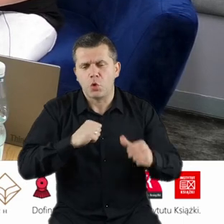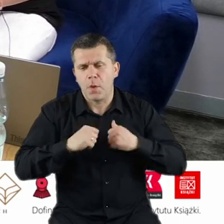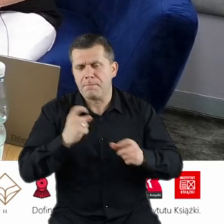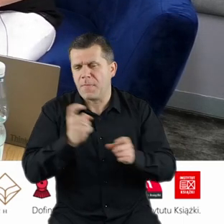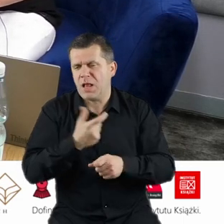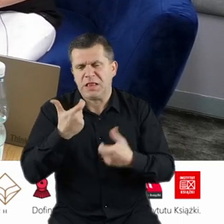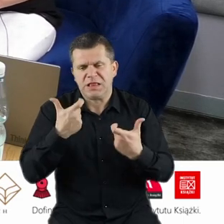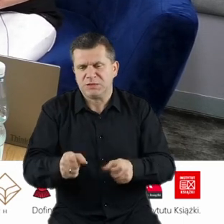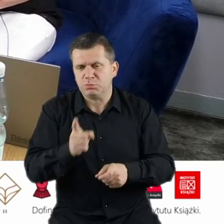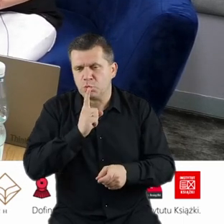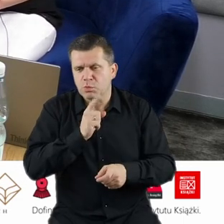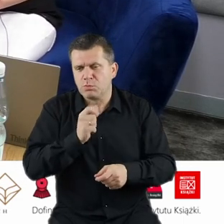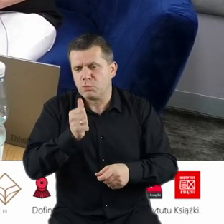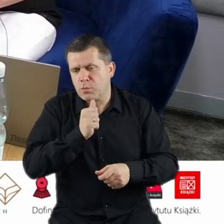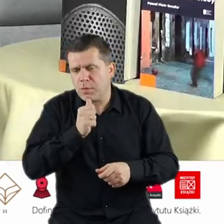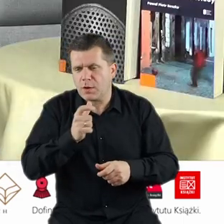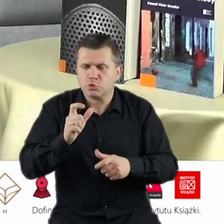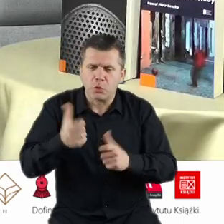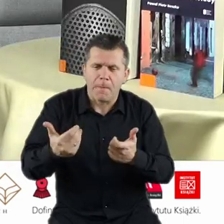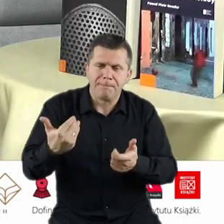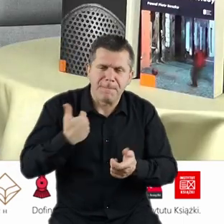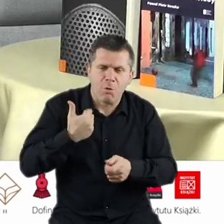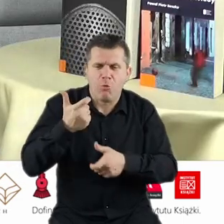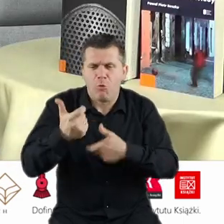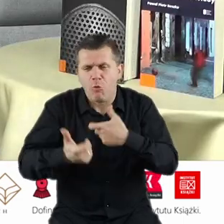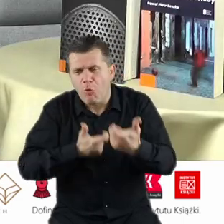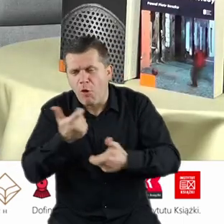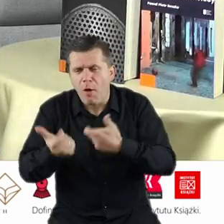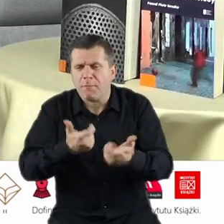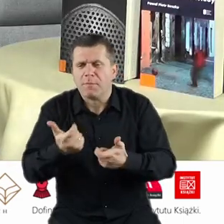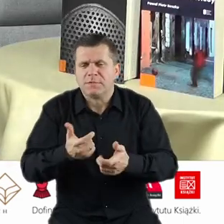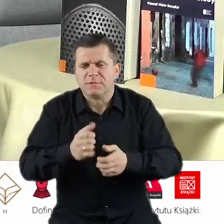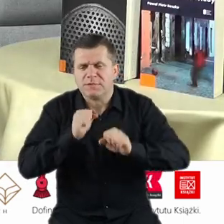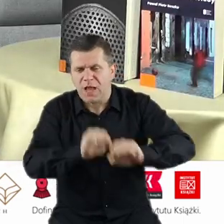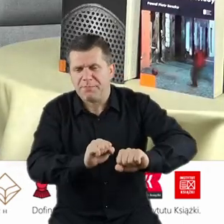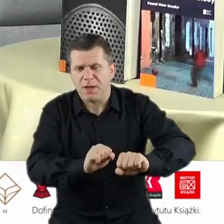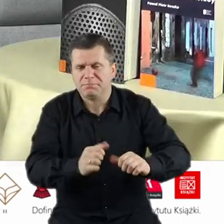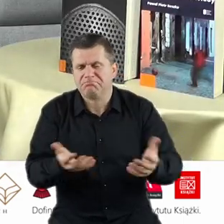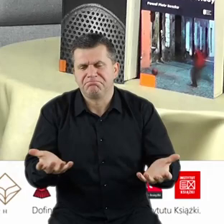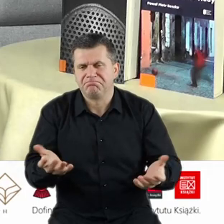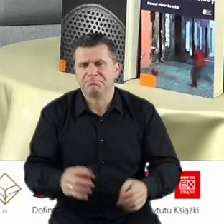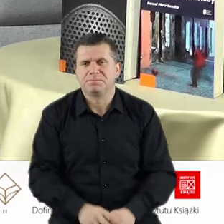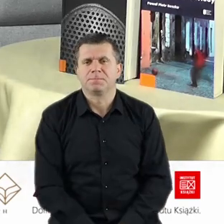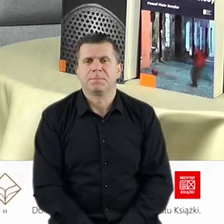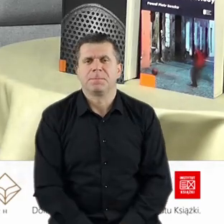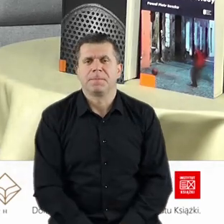próbowała ukrócić tego Oczywiście, że procederu. nie próbowano. Oczywiście były podejmowane jakieś tam.